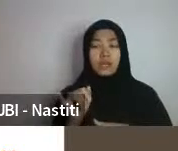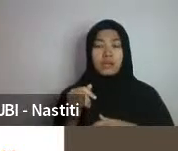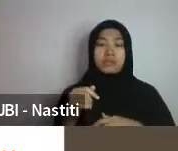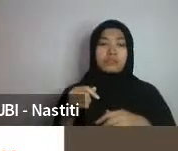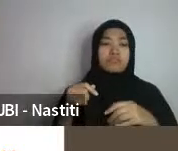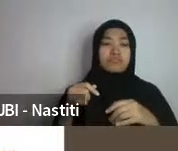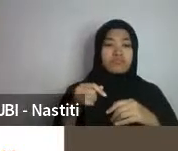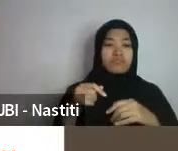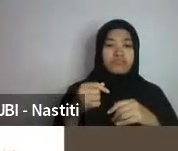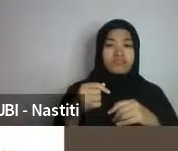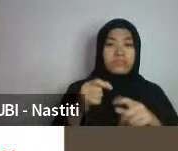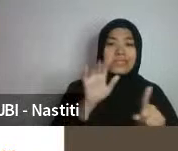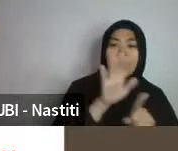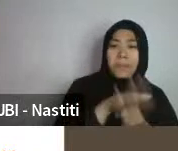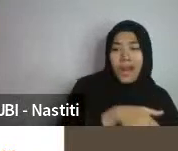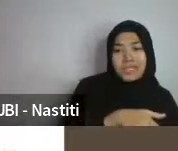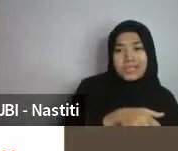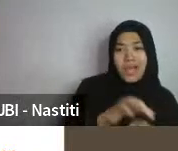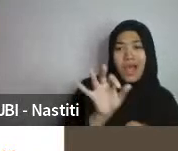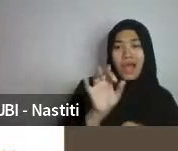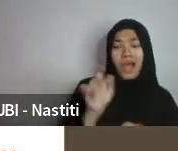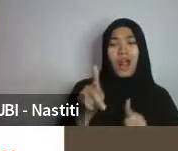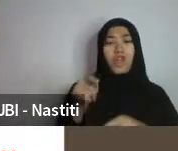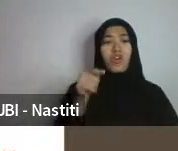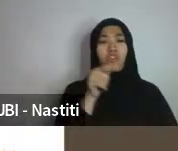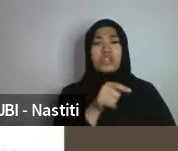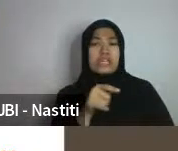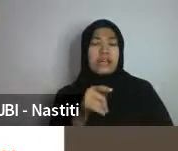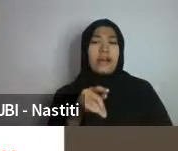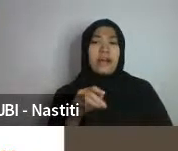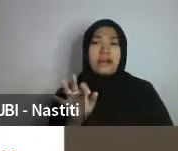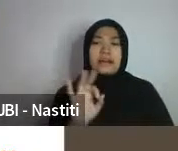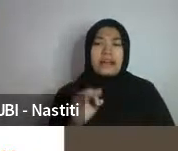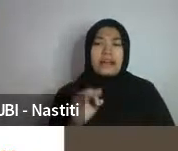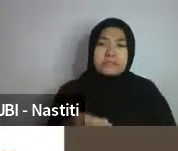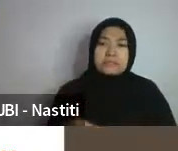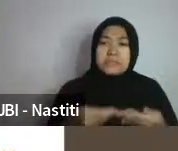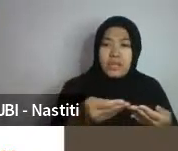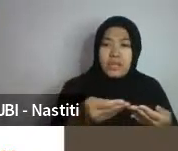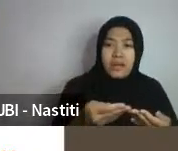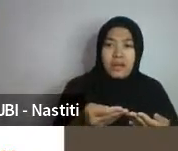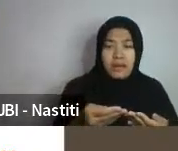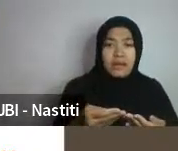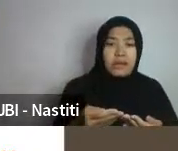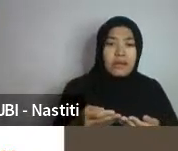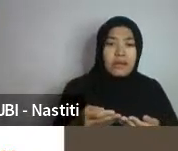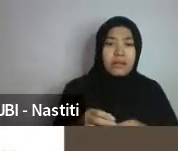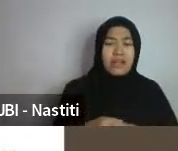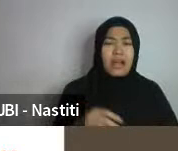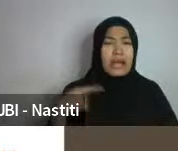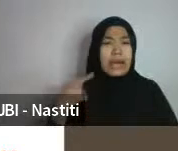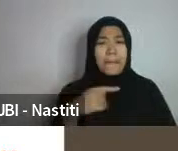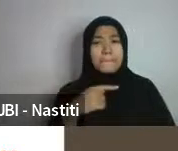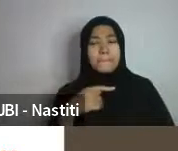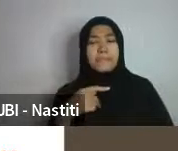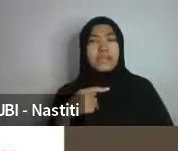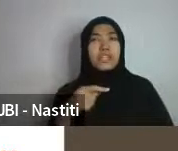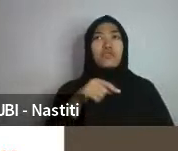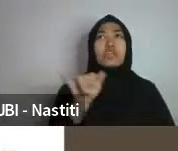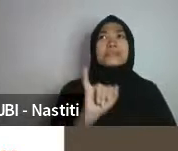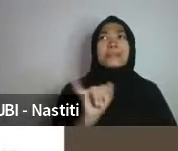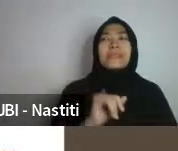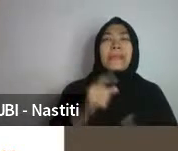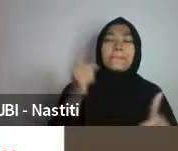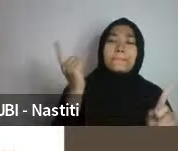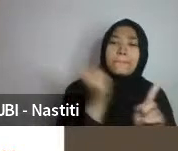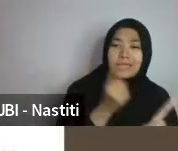terbesar terhadap penyandang disabilitas mental. Kenapa kita harus diperiksa kesehatan rohani kita? Dan apabila kita ternyata